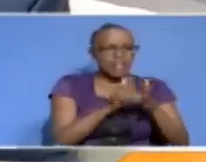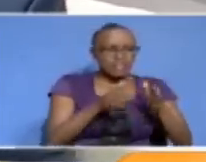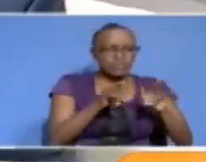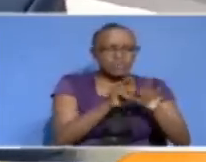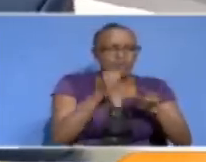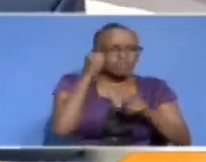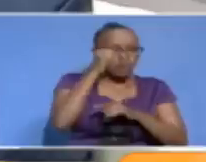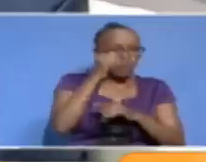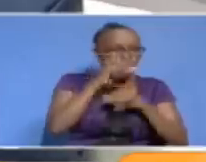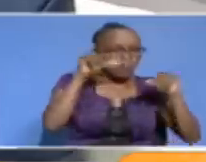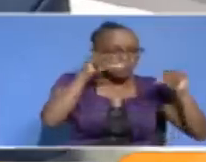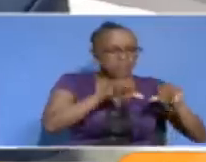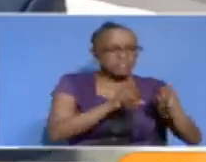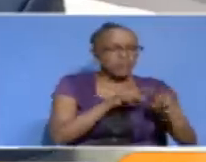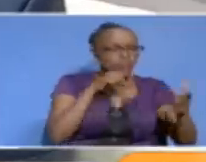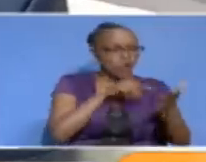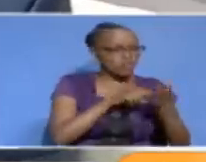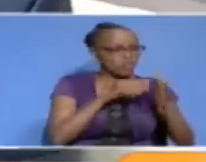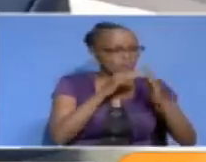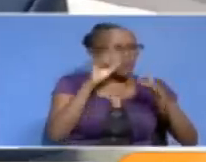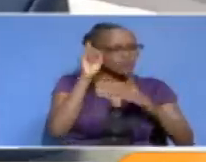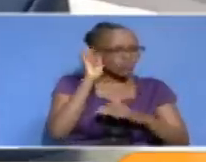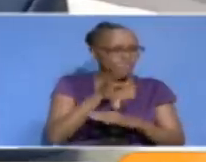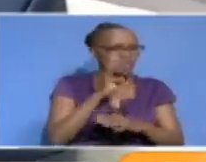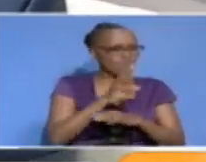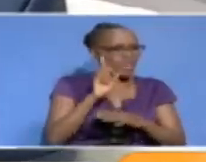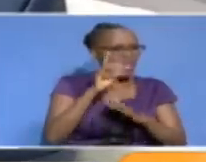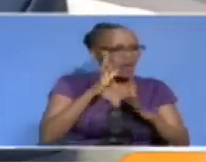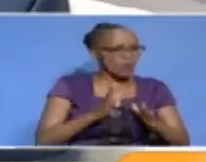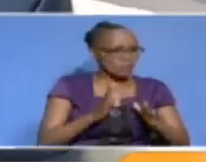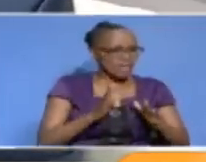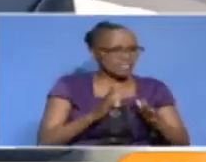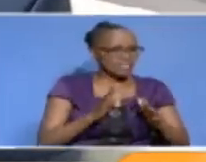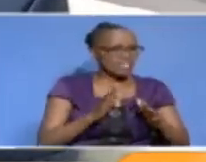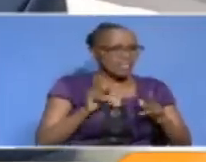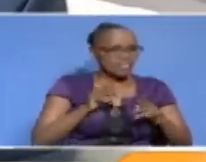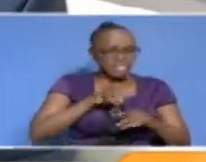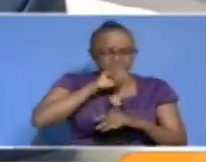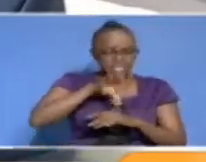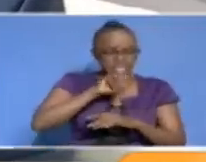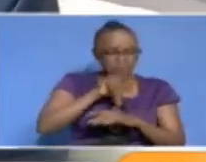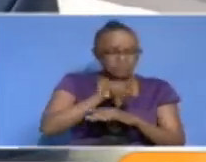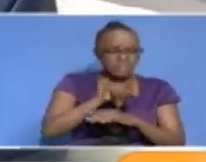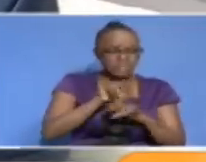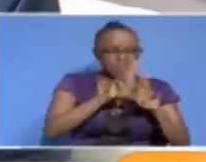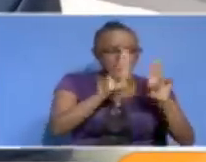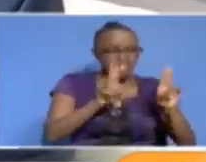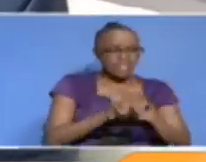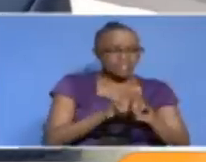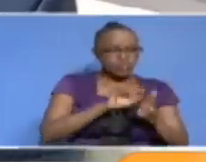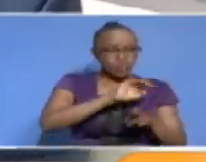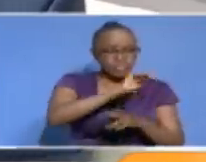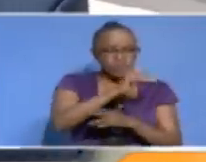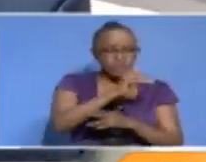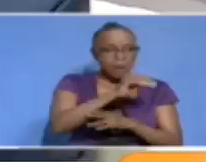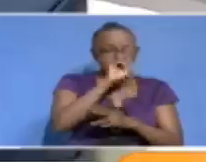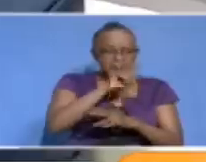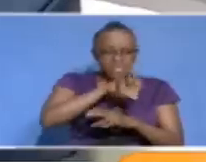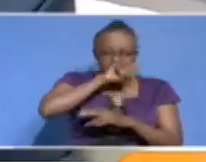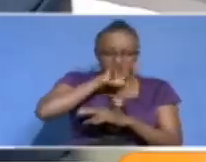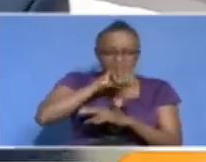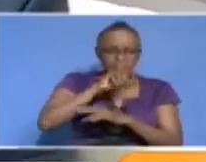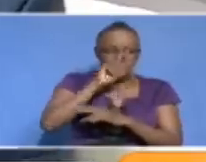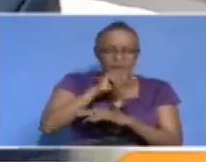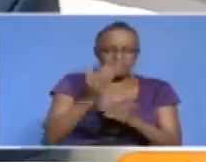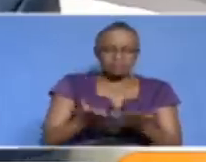siasa, bado siasa mbaya itakuja kwa affordable housing. Nairobians, the slums, As an international city, slums lazima we have to upgrade